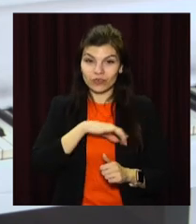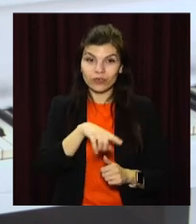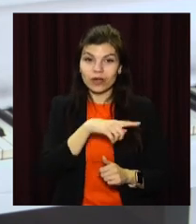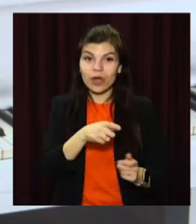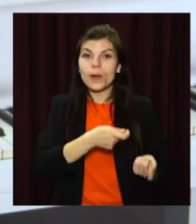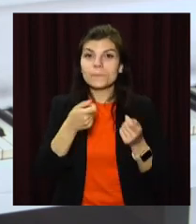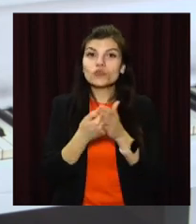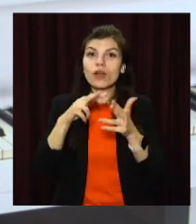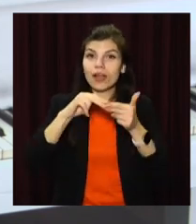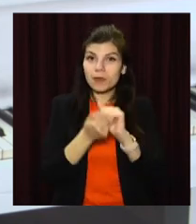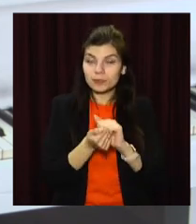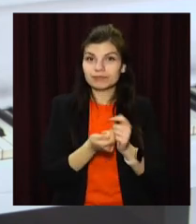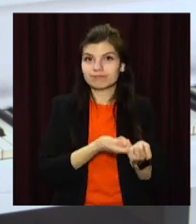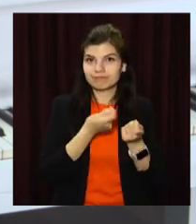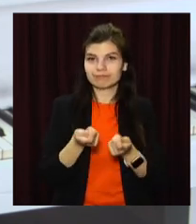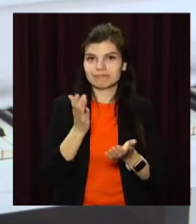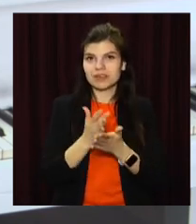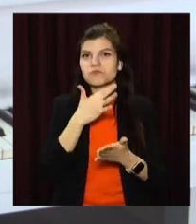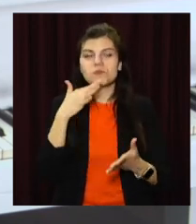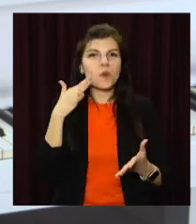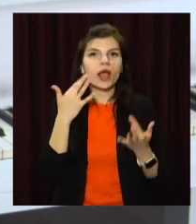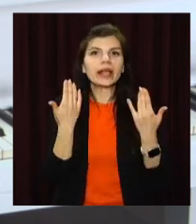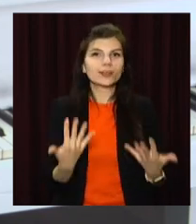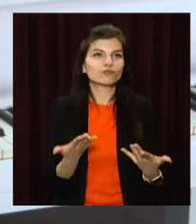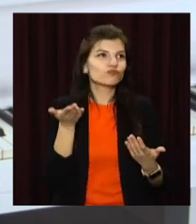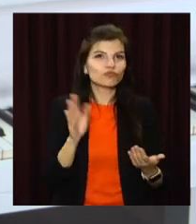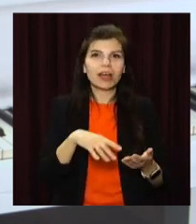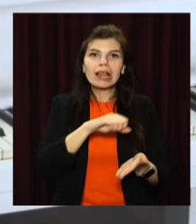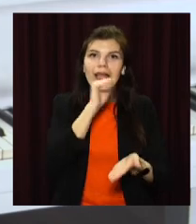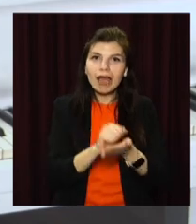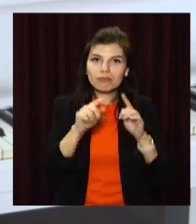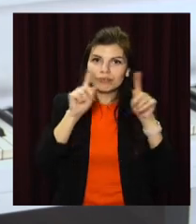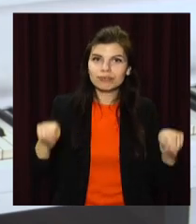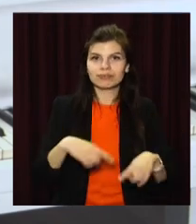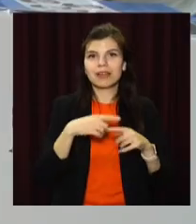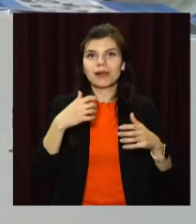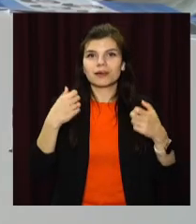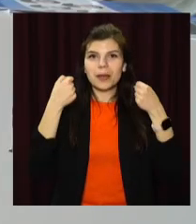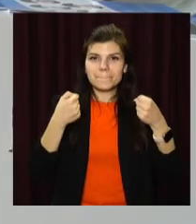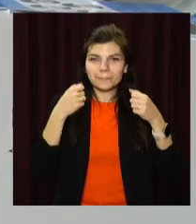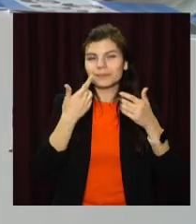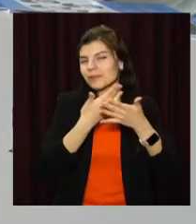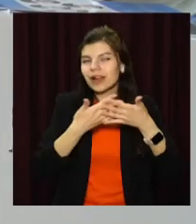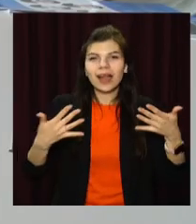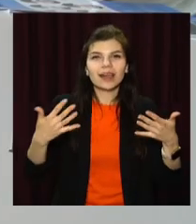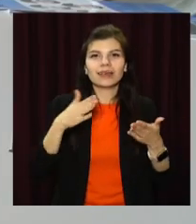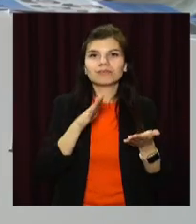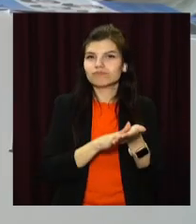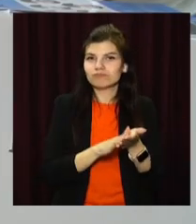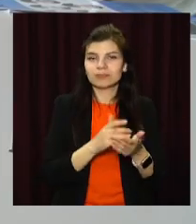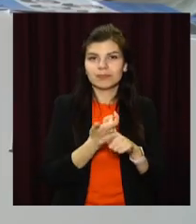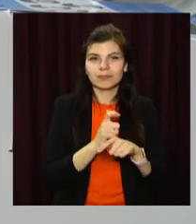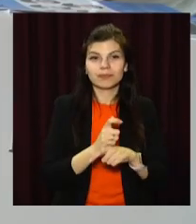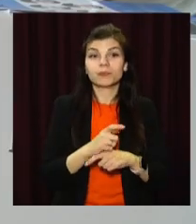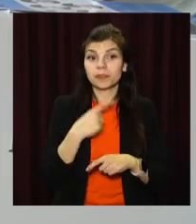вихованці приносять до міста Кам'янського багато кількість дипломів з перемогами. Загалом у мистецьких закладах